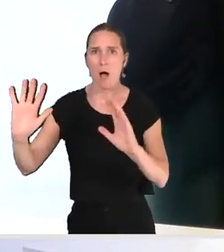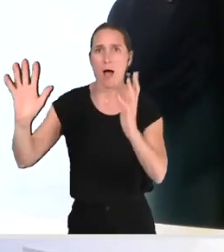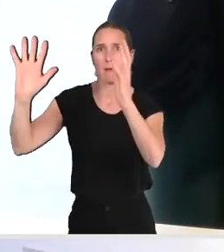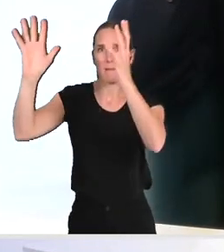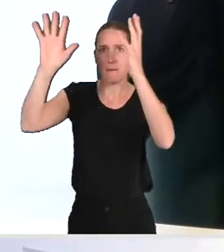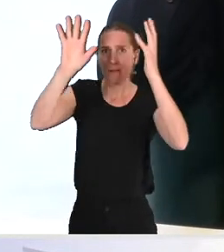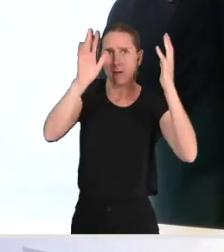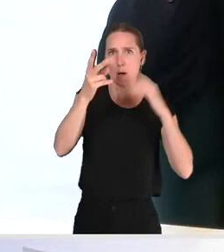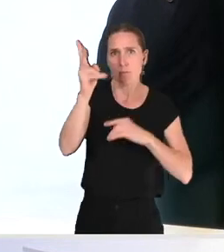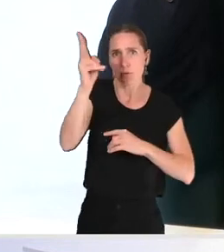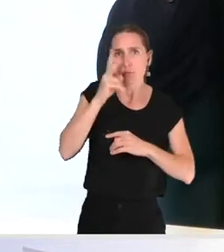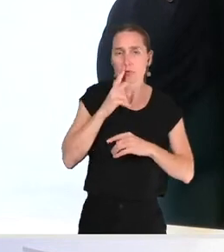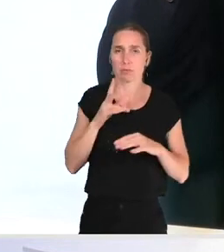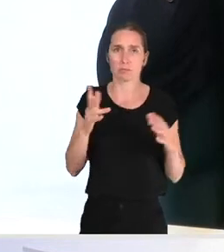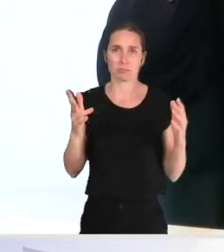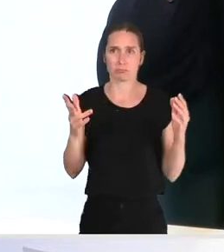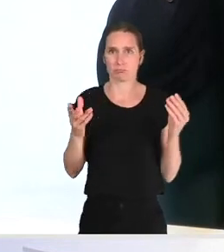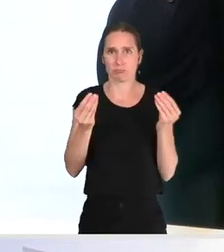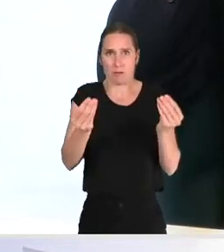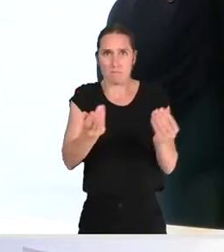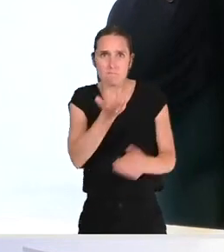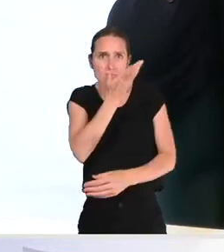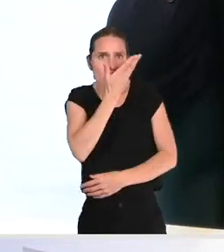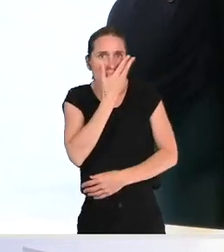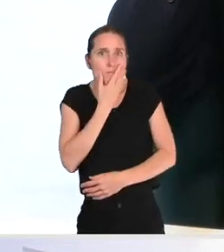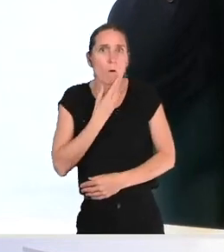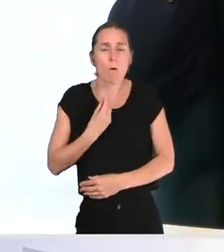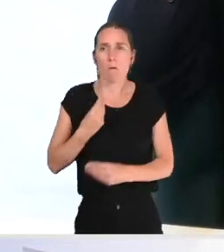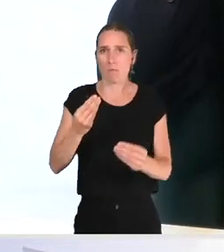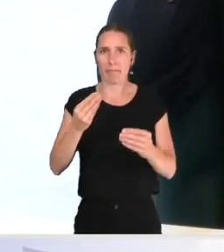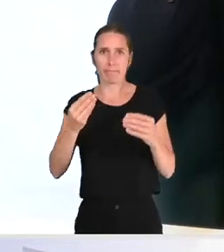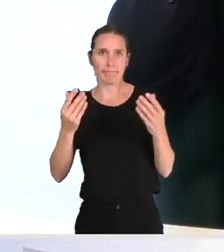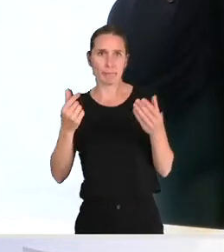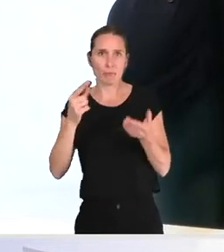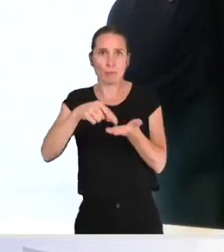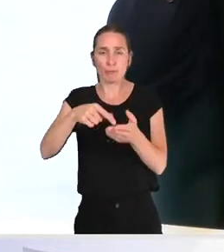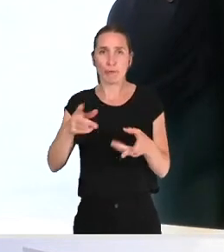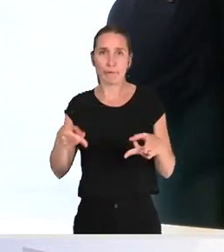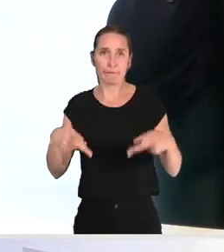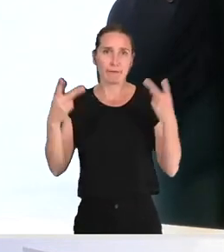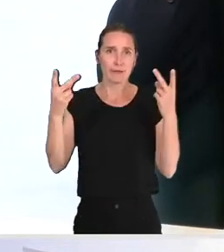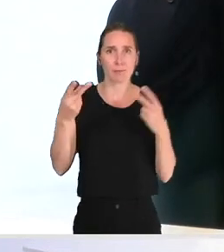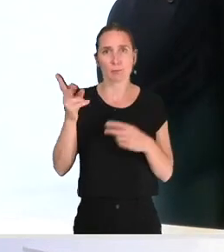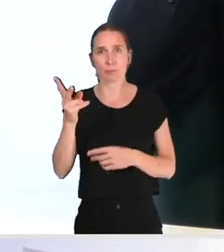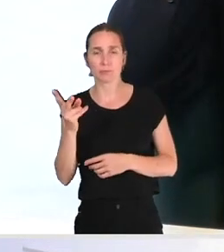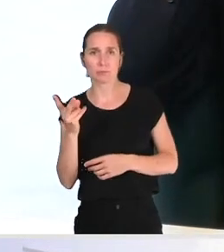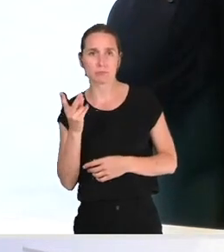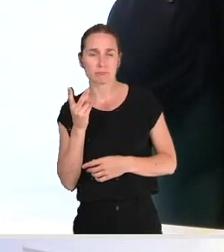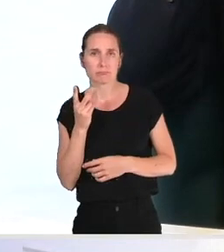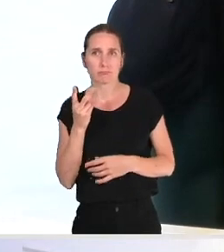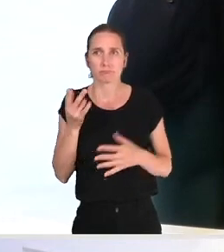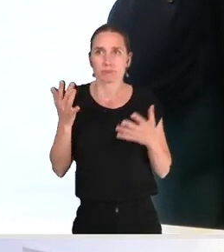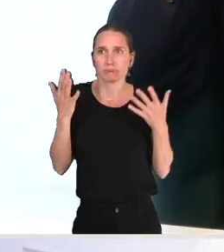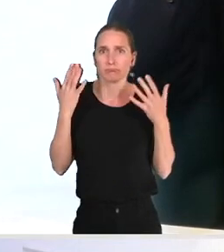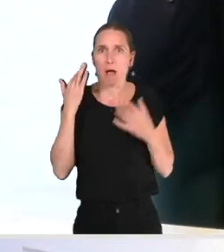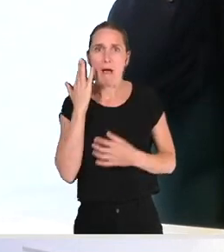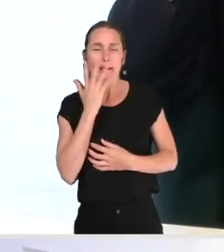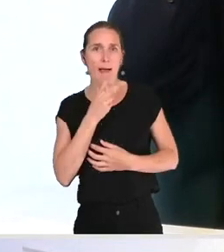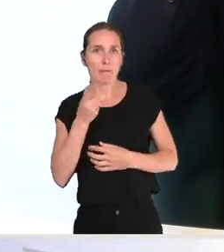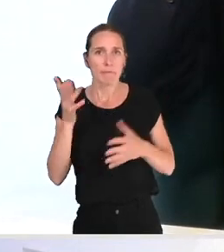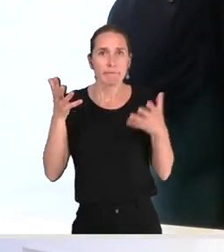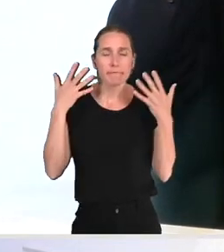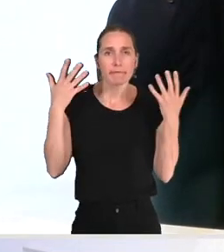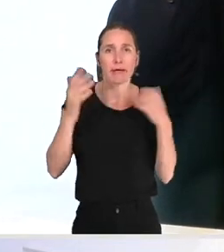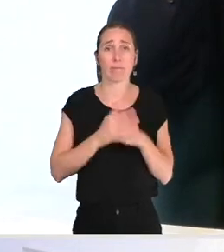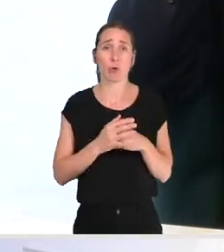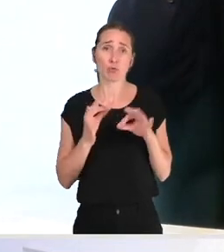avoir un véritable effet d'embellissement et de rafraîchissement au cadre de vie. Les jardinières que vous nous proposez, c'est bien, mais malheureusement, il faudrait